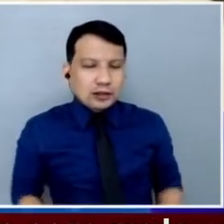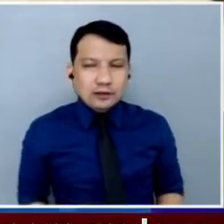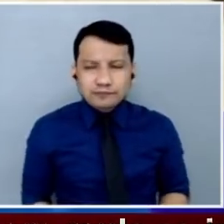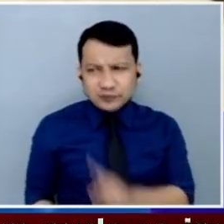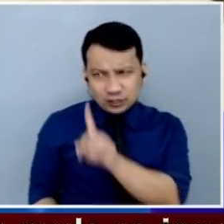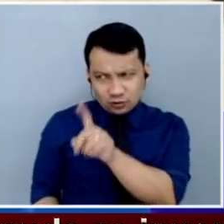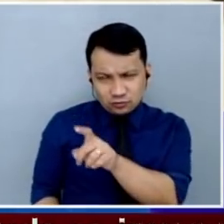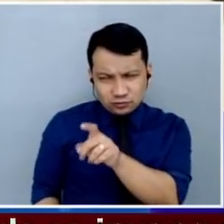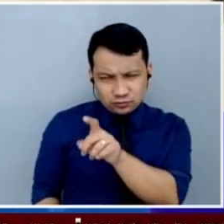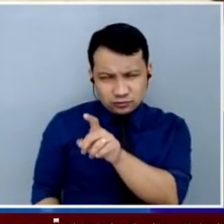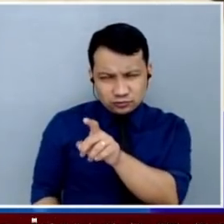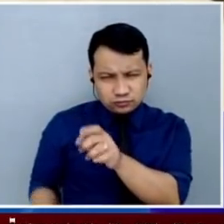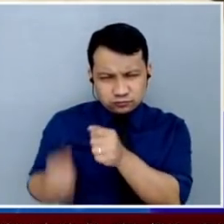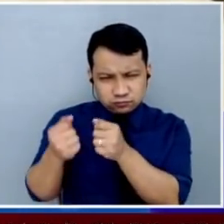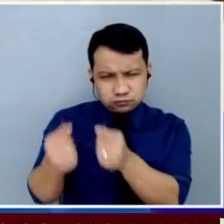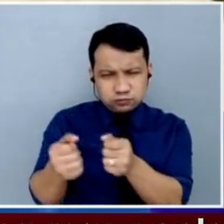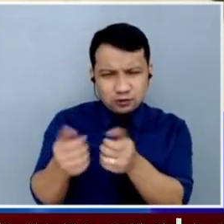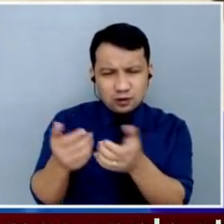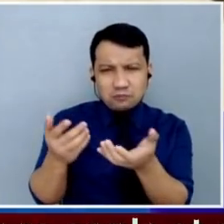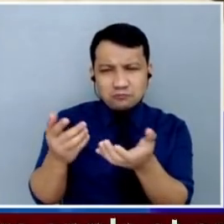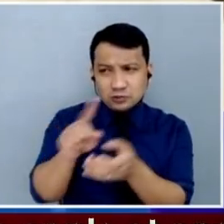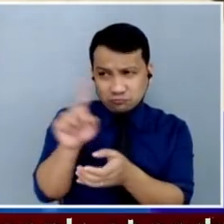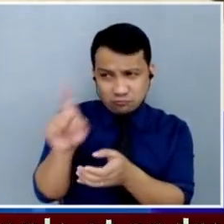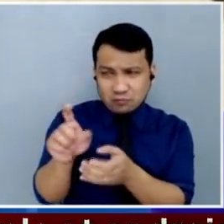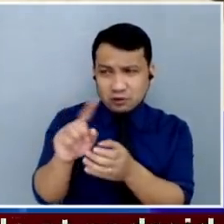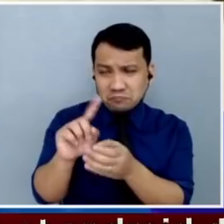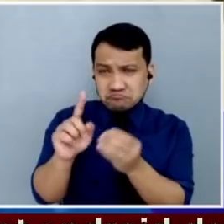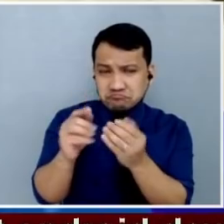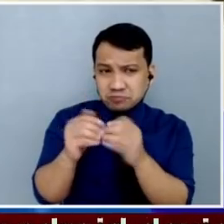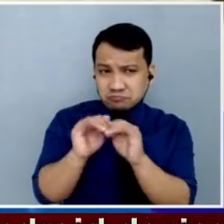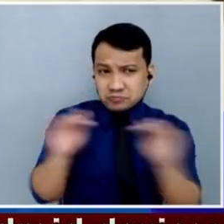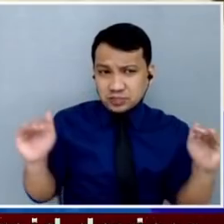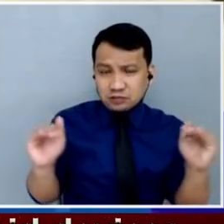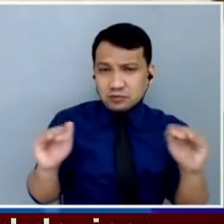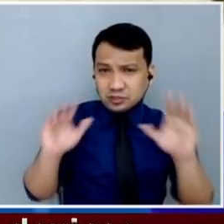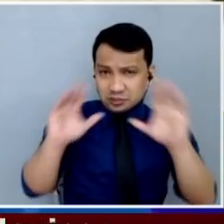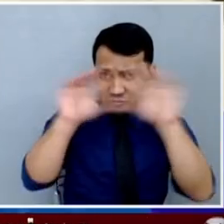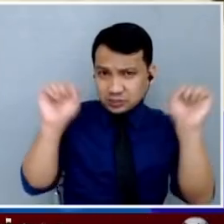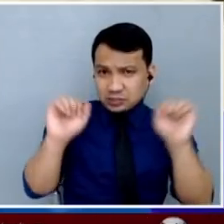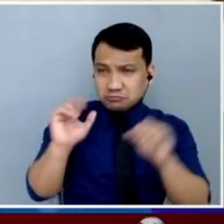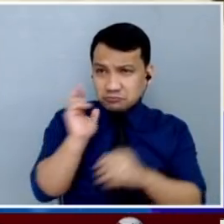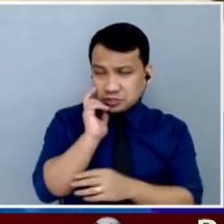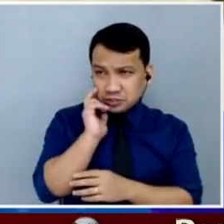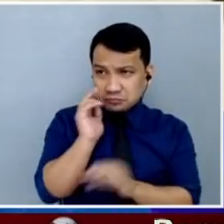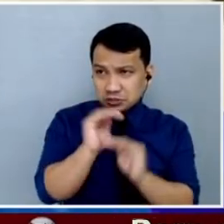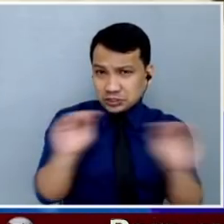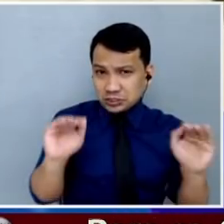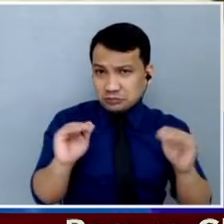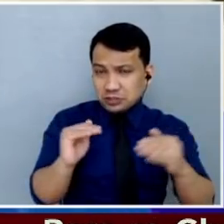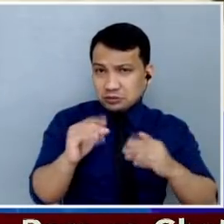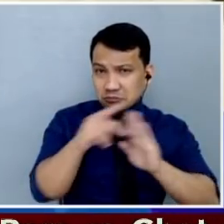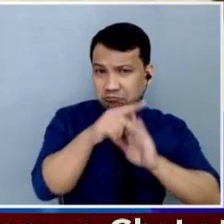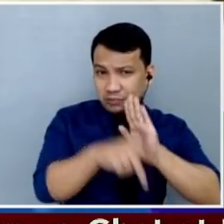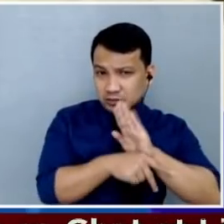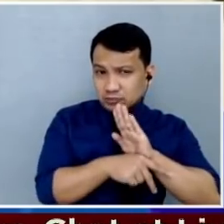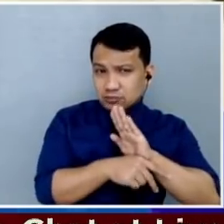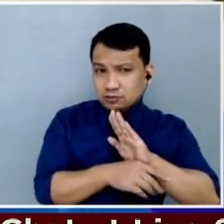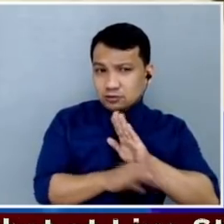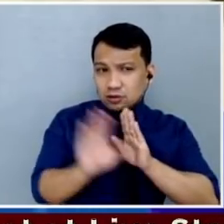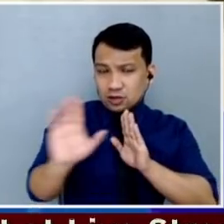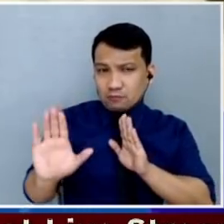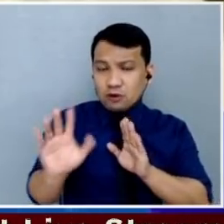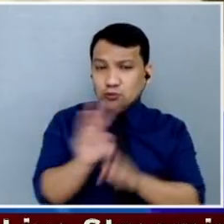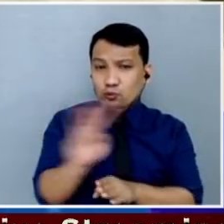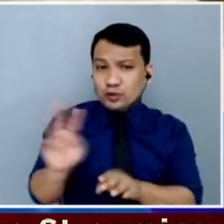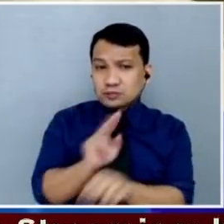your strategy or plans are quite similar with President Duterte's policy on the West Philippine